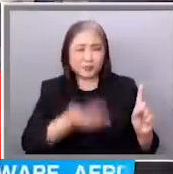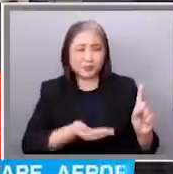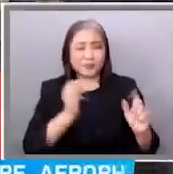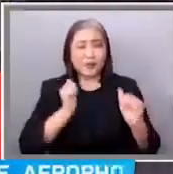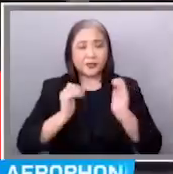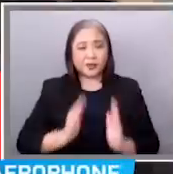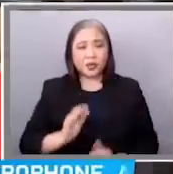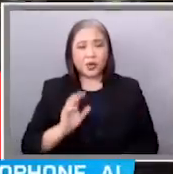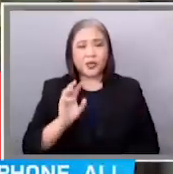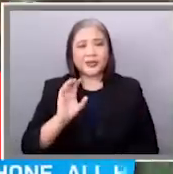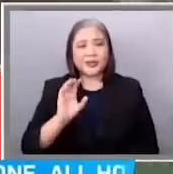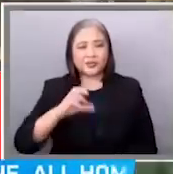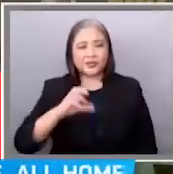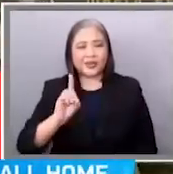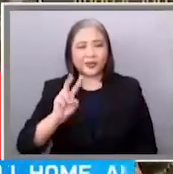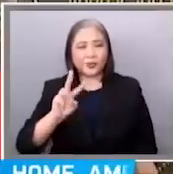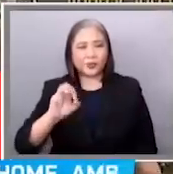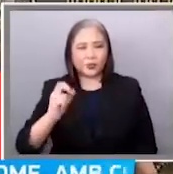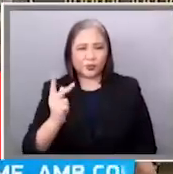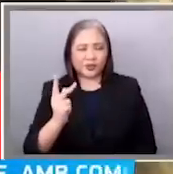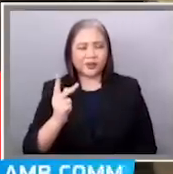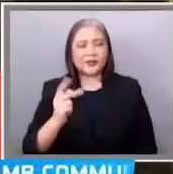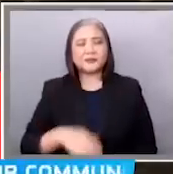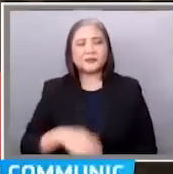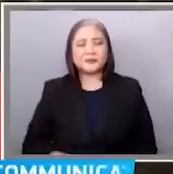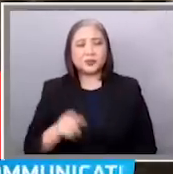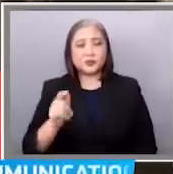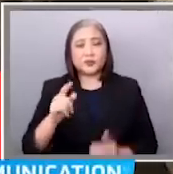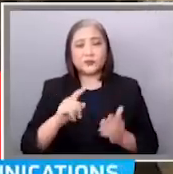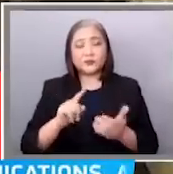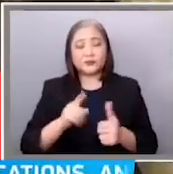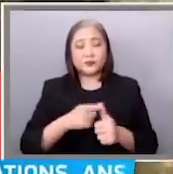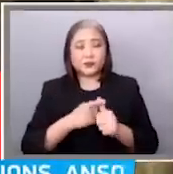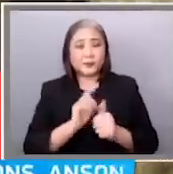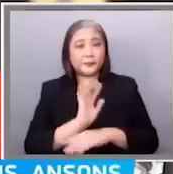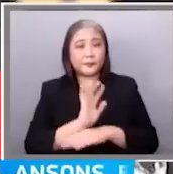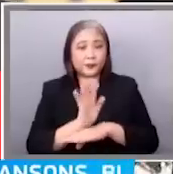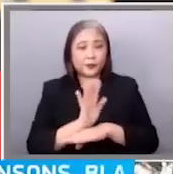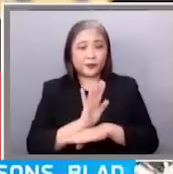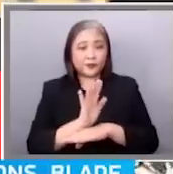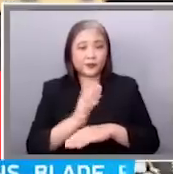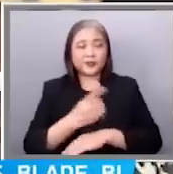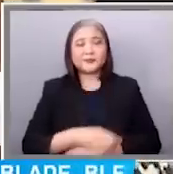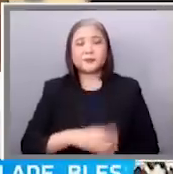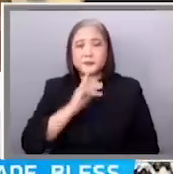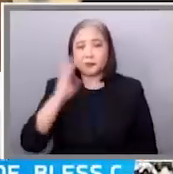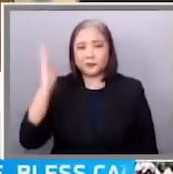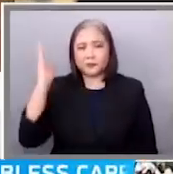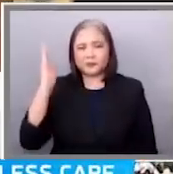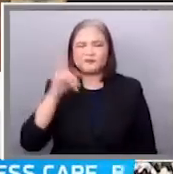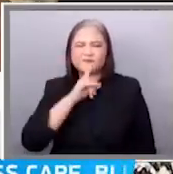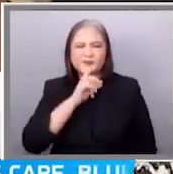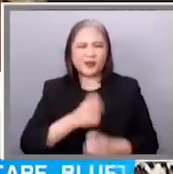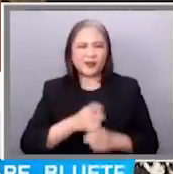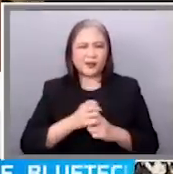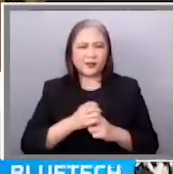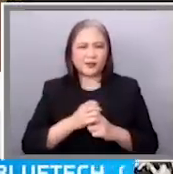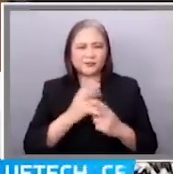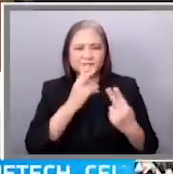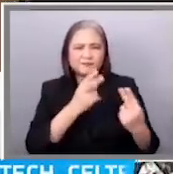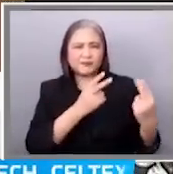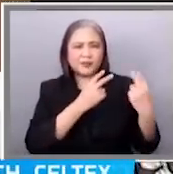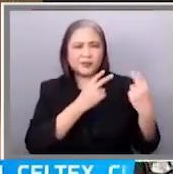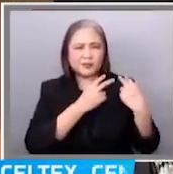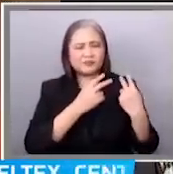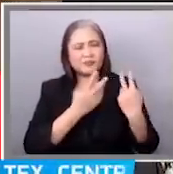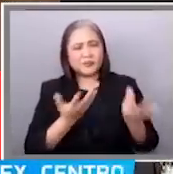T'Challa sa premiere ng movie sequel. It was definitely tough to go back to a space that you